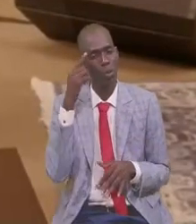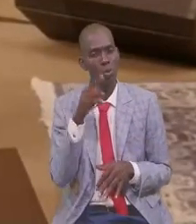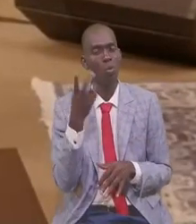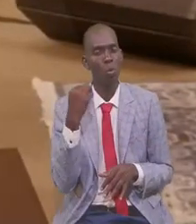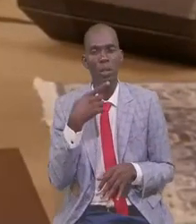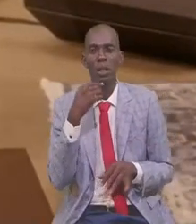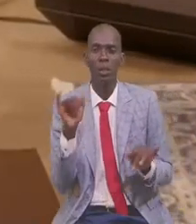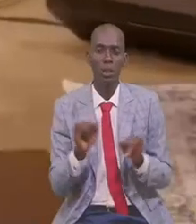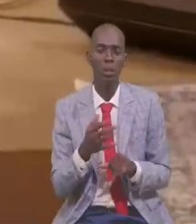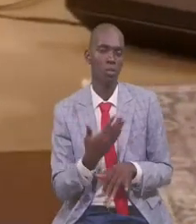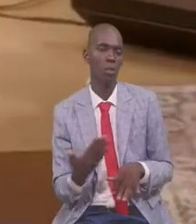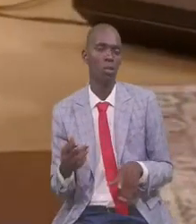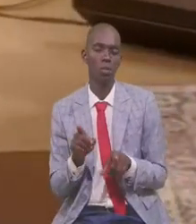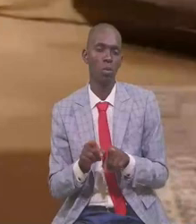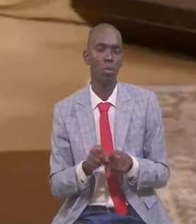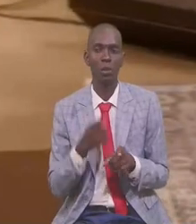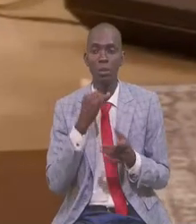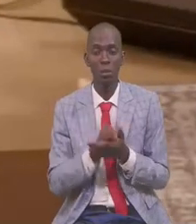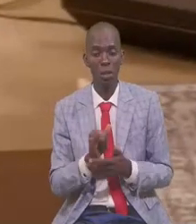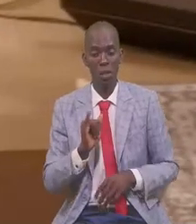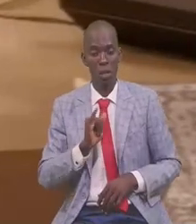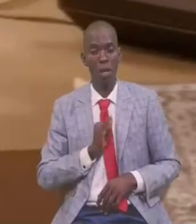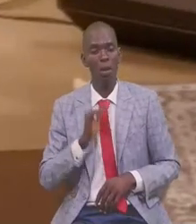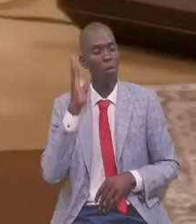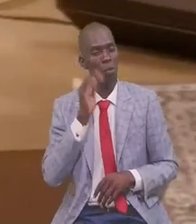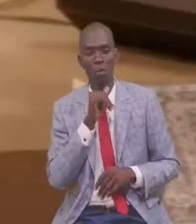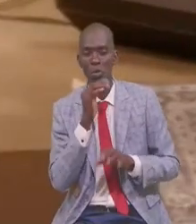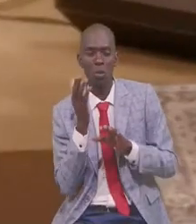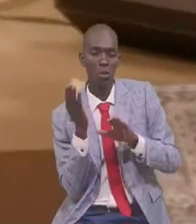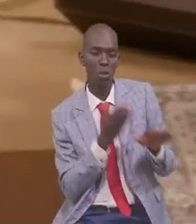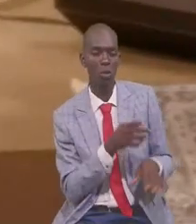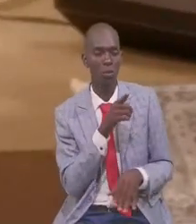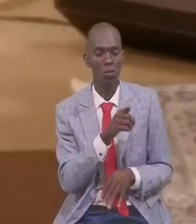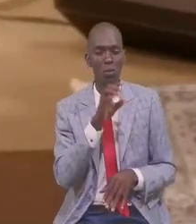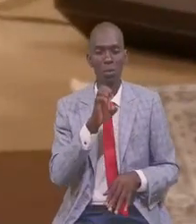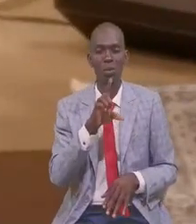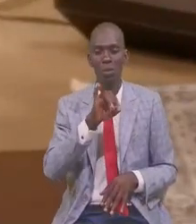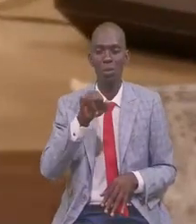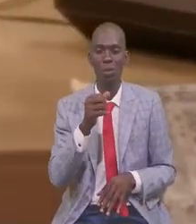il dit, je ne te laisserai point. Et ils arrivèrent à Jéricho.